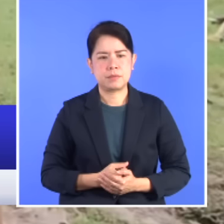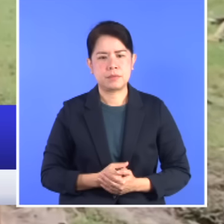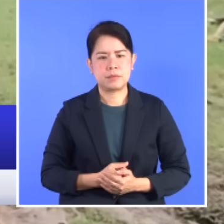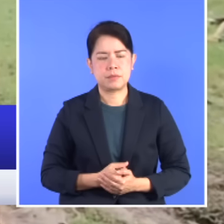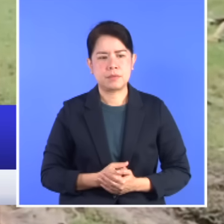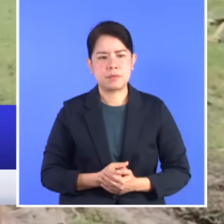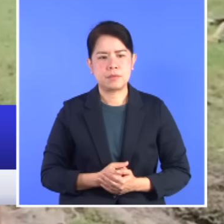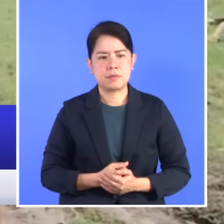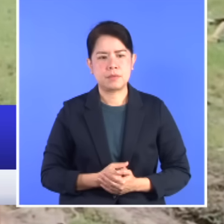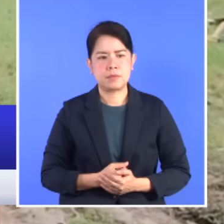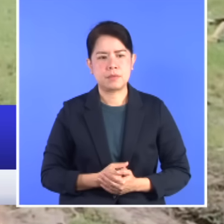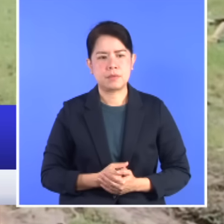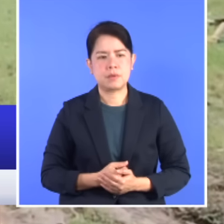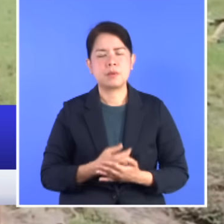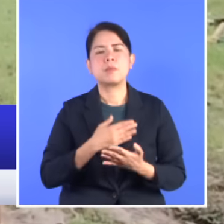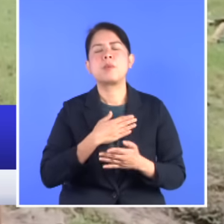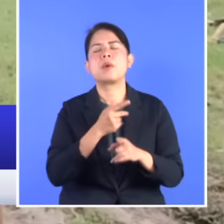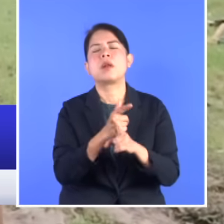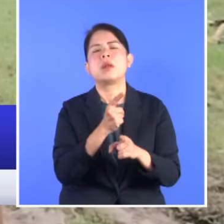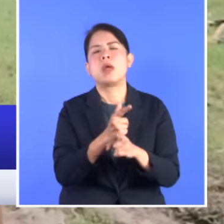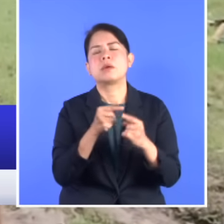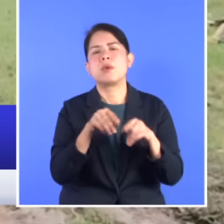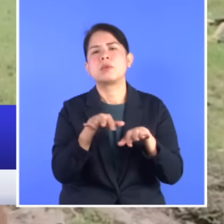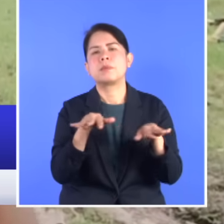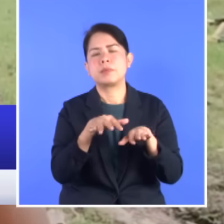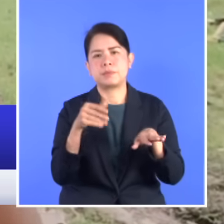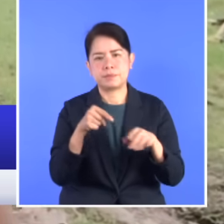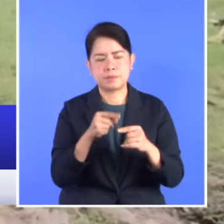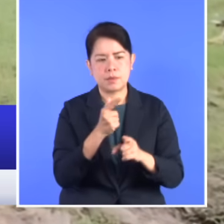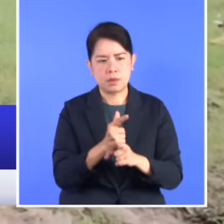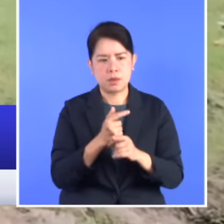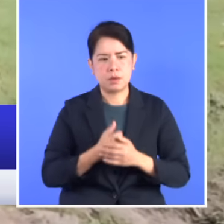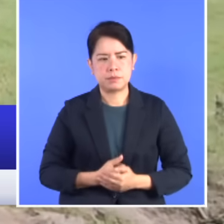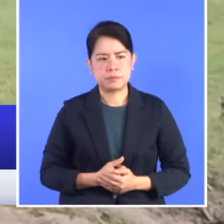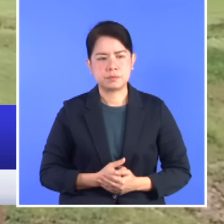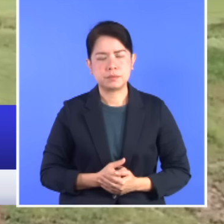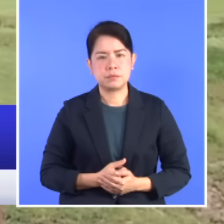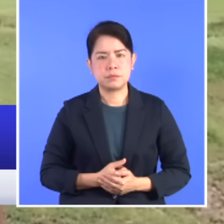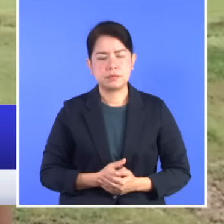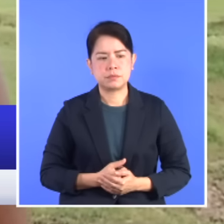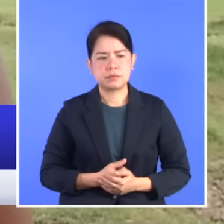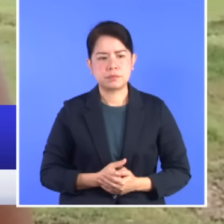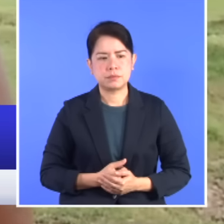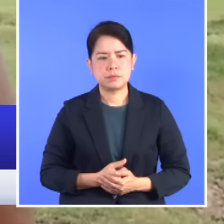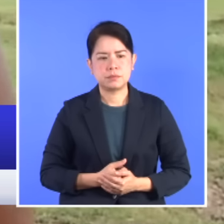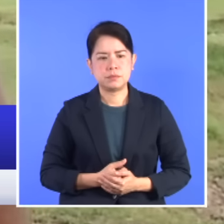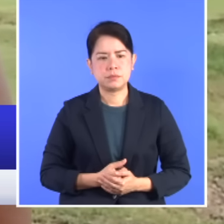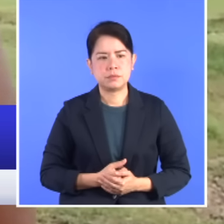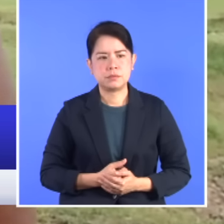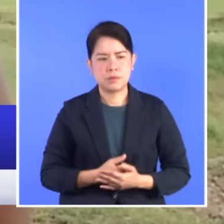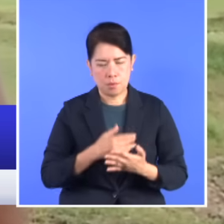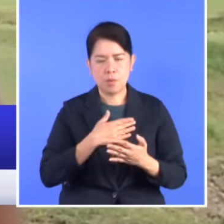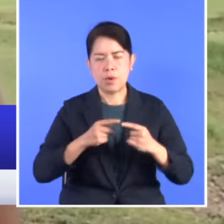มันเรียนคือเขาเจ้าธรรมดาเนี่ยงัวหลุดงัวเพิดไปธรรมดามันต้องไปเขางัวเขาสวนคน แต่ผมไม่ได้ปฏิเสธว่ามันบ่หลุดเดี๋ยวมันหลุด